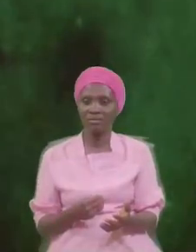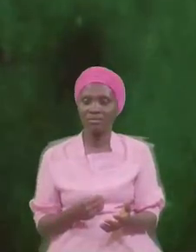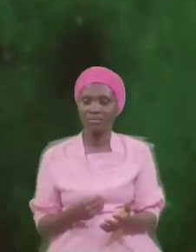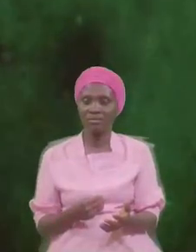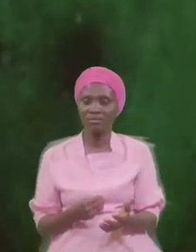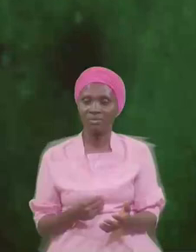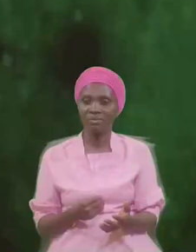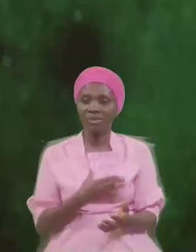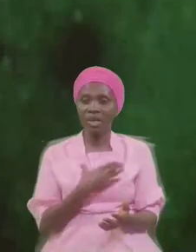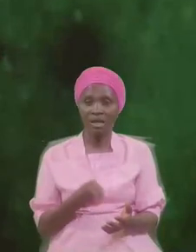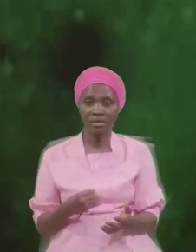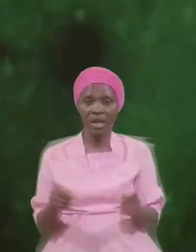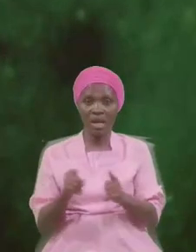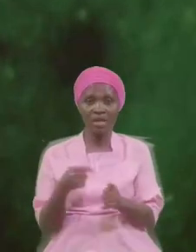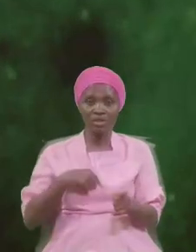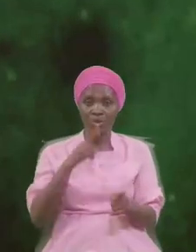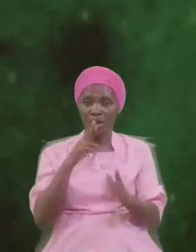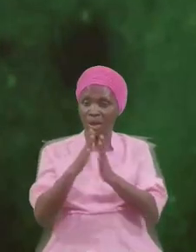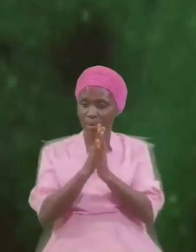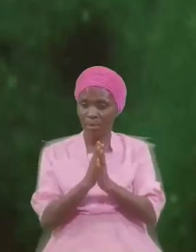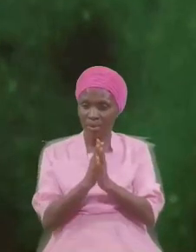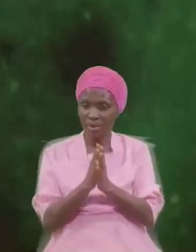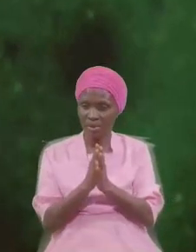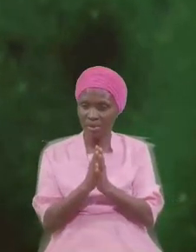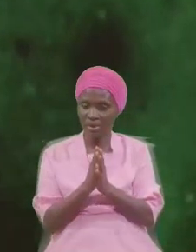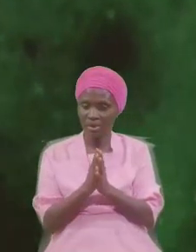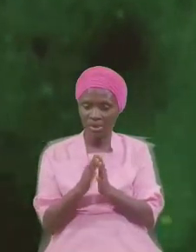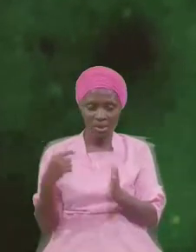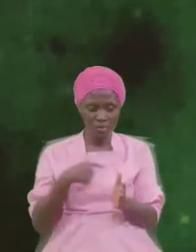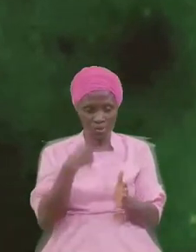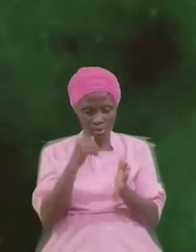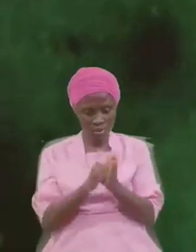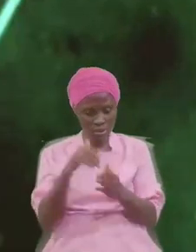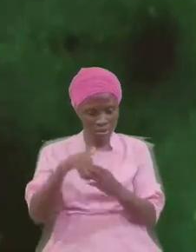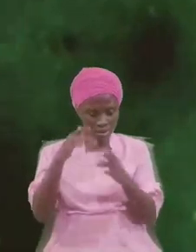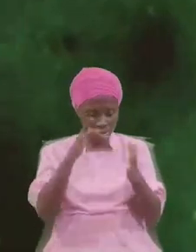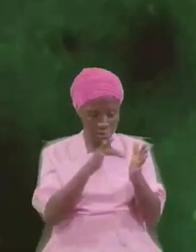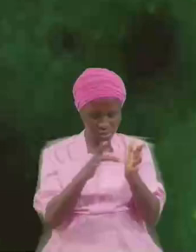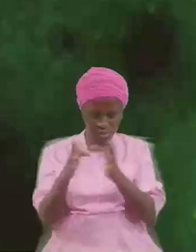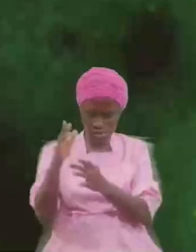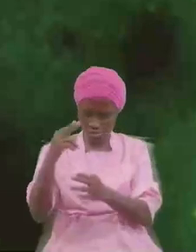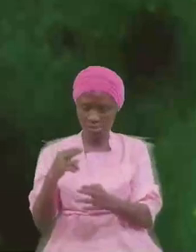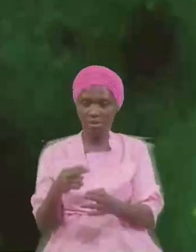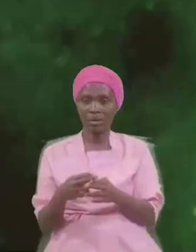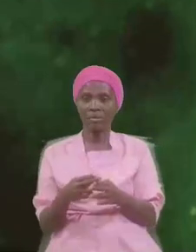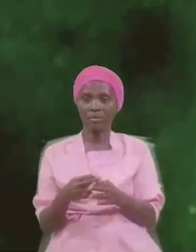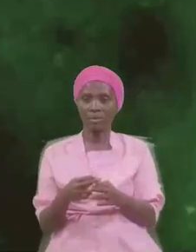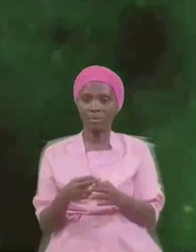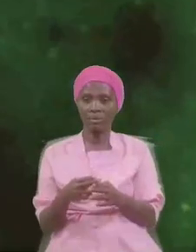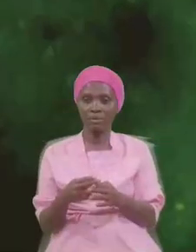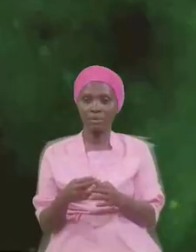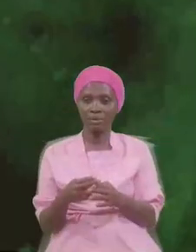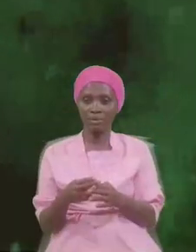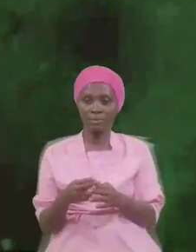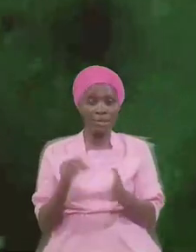l'autre jambe. Et en prière, nous avons dit, au nom de Jésus, je croyais à l'époque là,